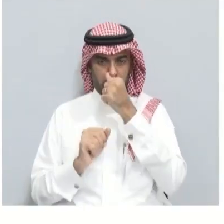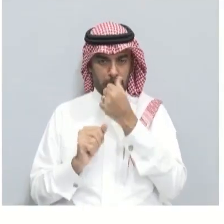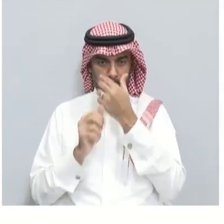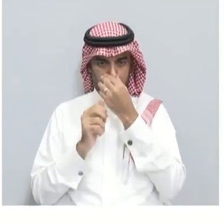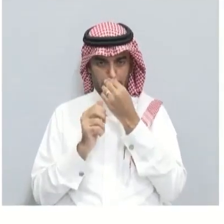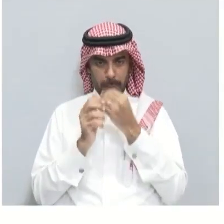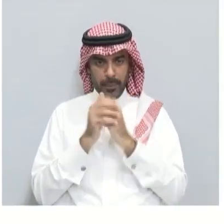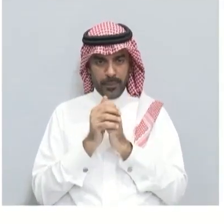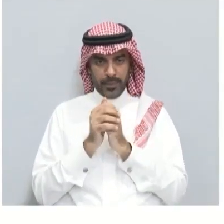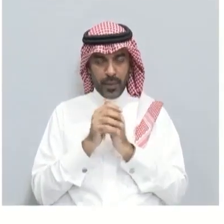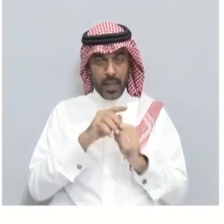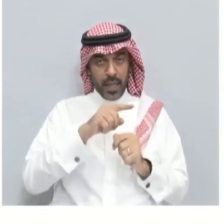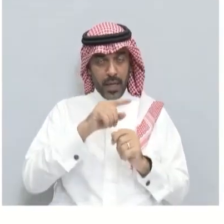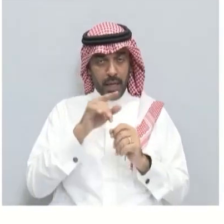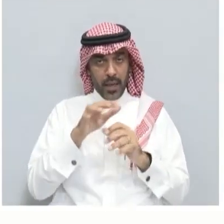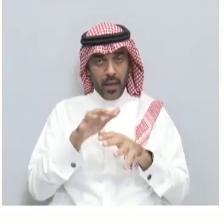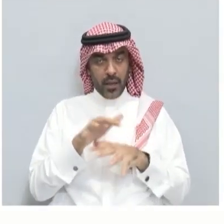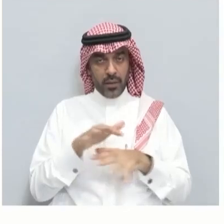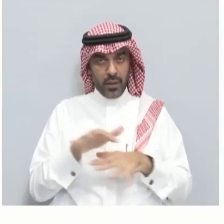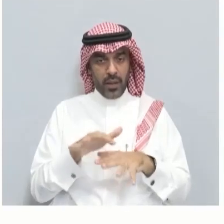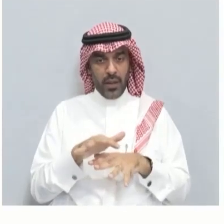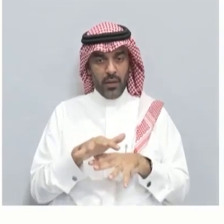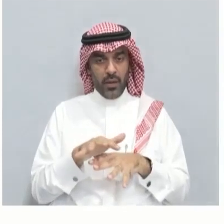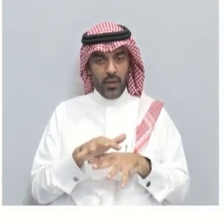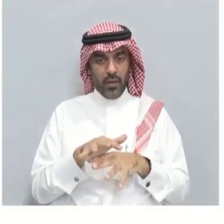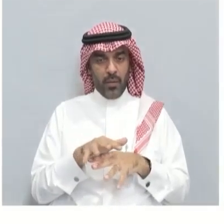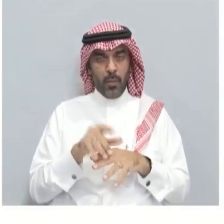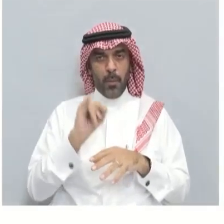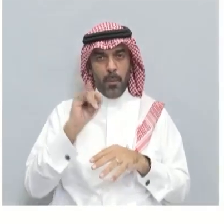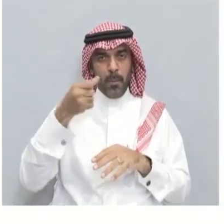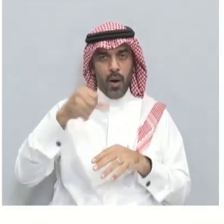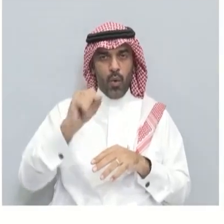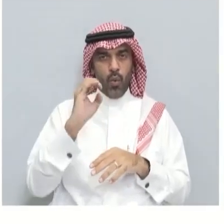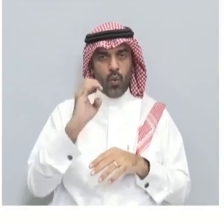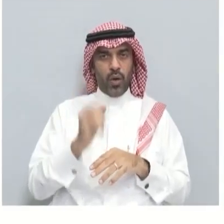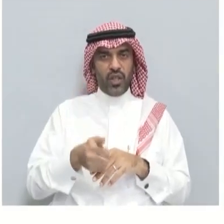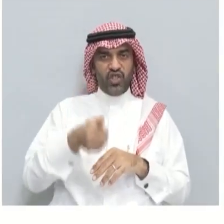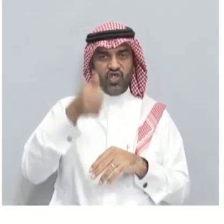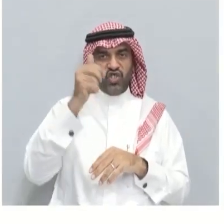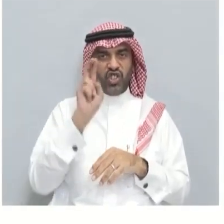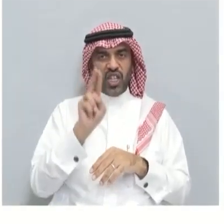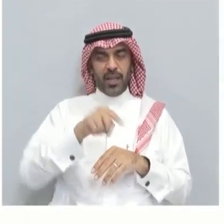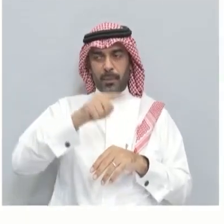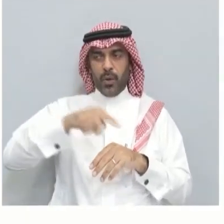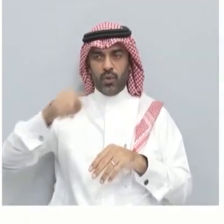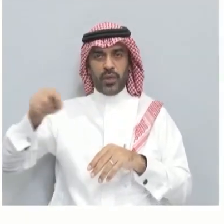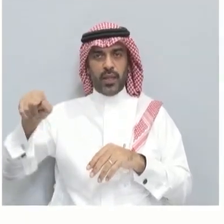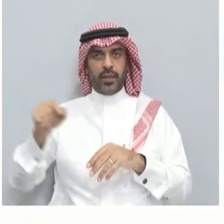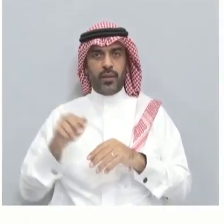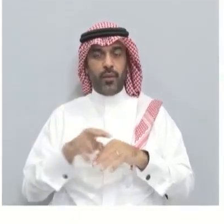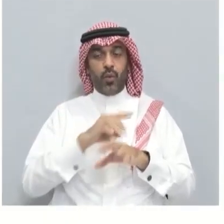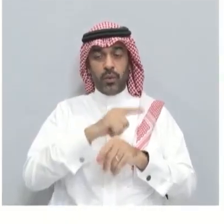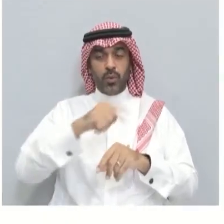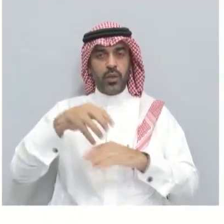طوليه اقل الموجات الاسرع في الثلاث ماذا في الثلاث اوساط تنتقل اطلقنا عليها اسم برايمري